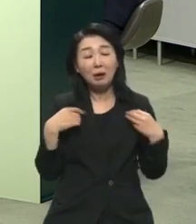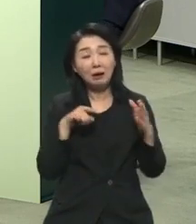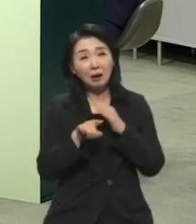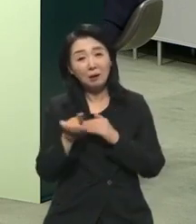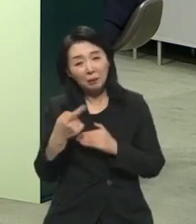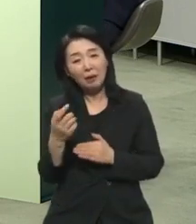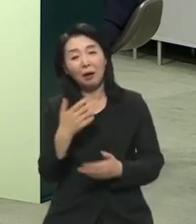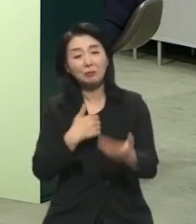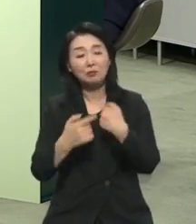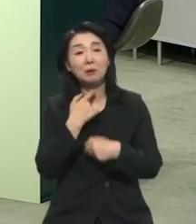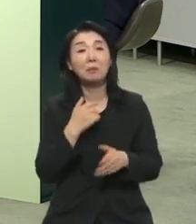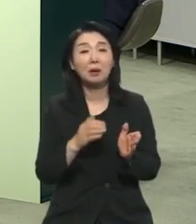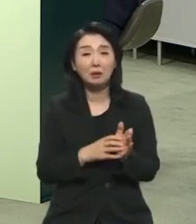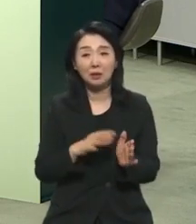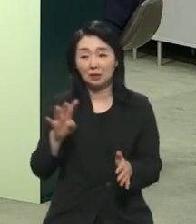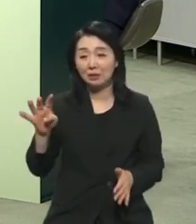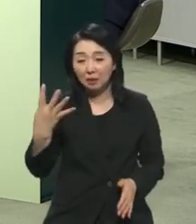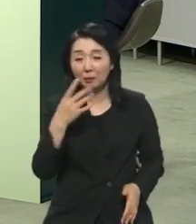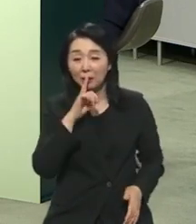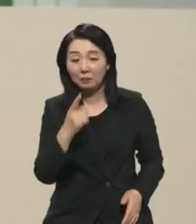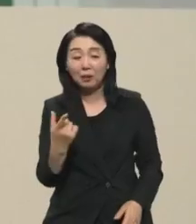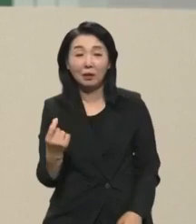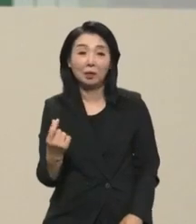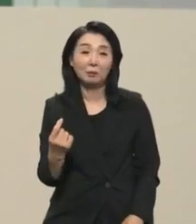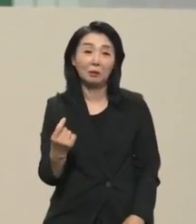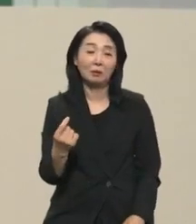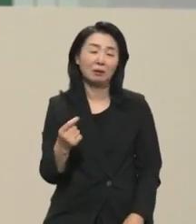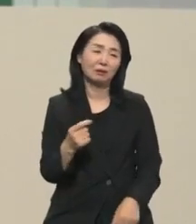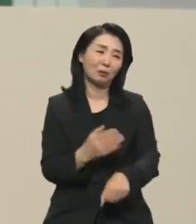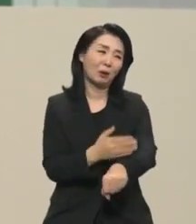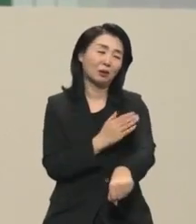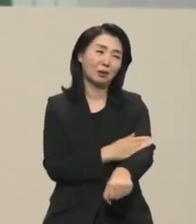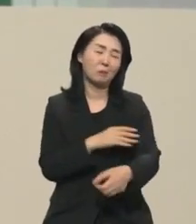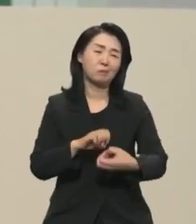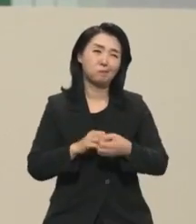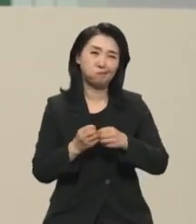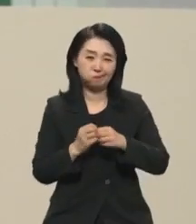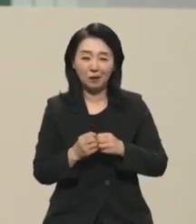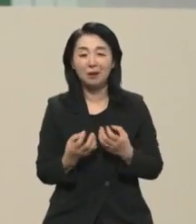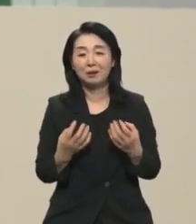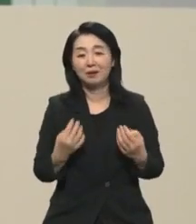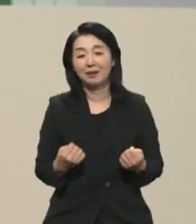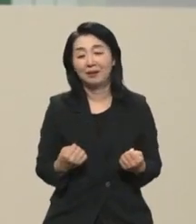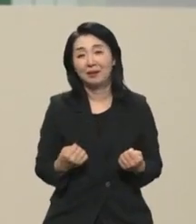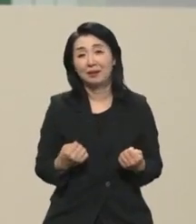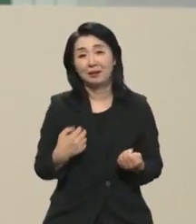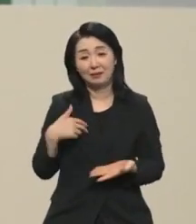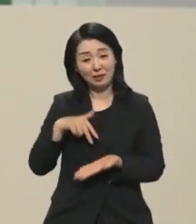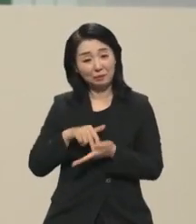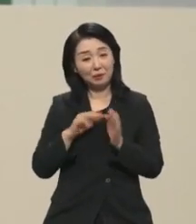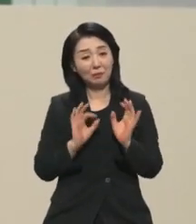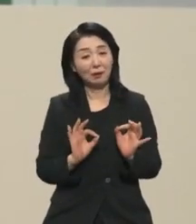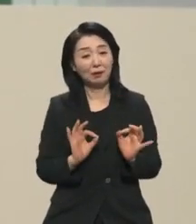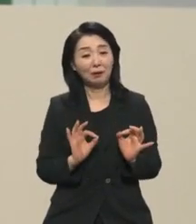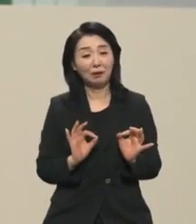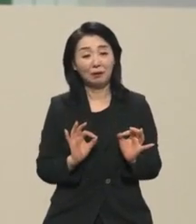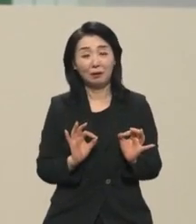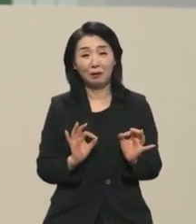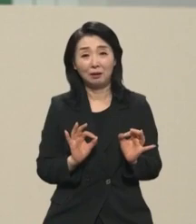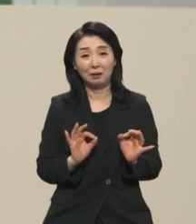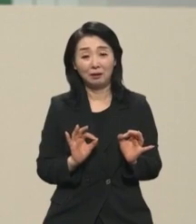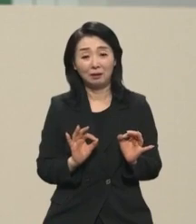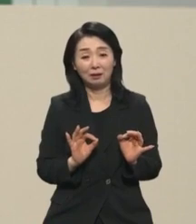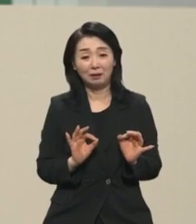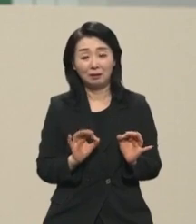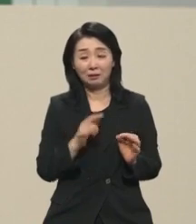압수수색했다는 거니까 그 400이라고 주장하는 데는 과장과 허수도 굉장히 많아요 제가 볼 때는 민주당 아까 말씀드린